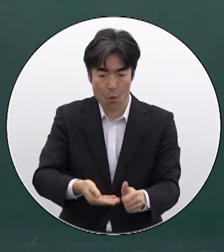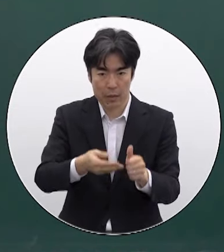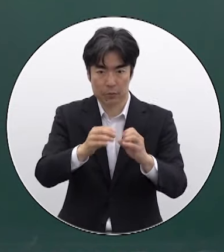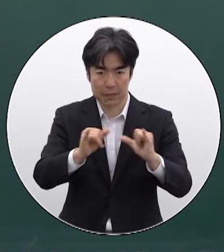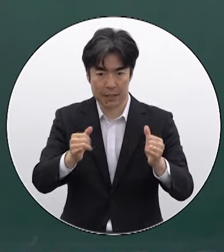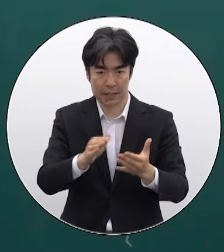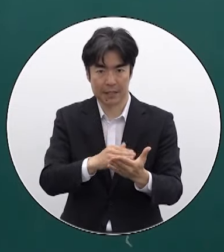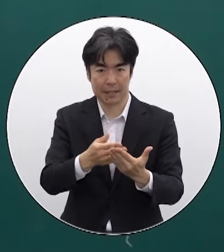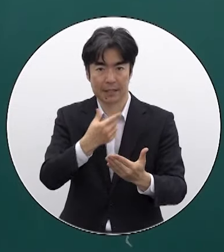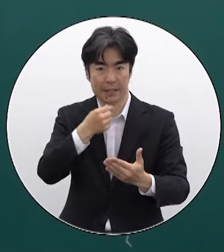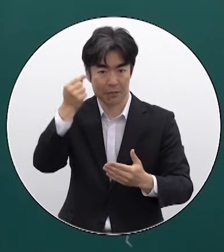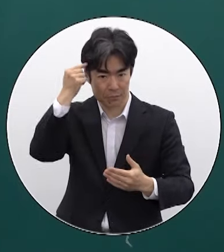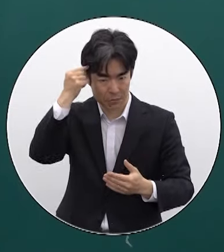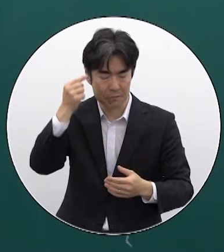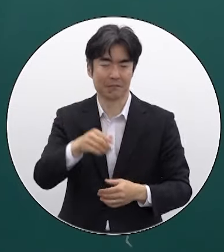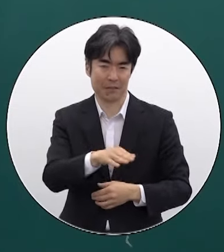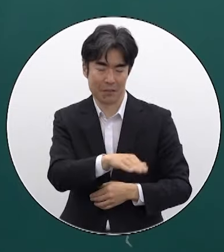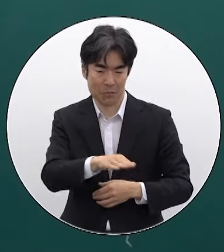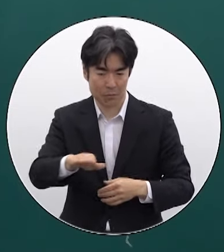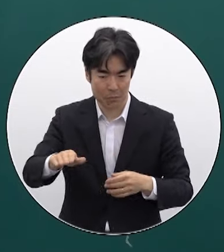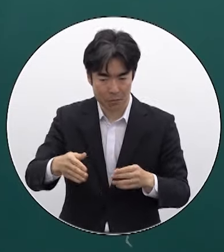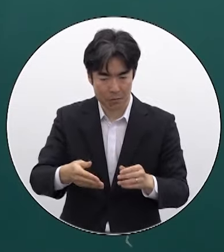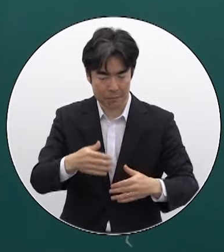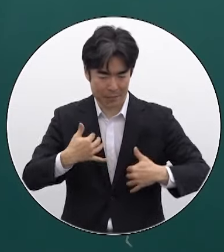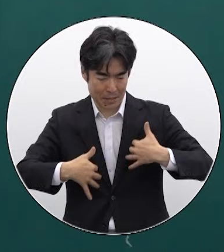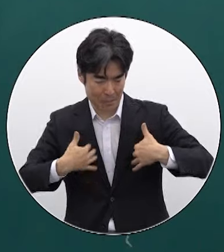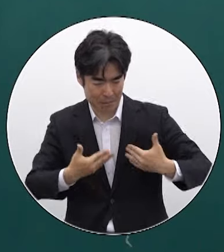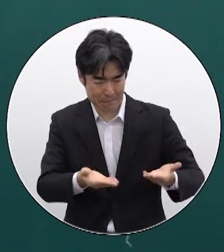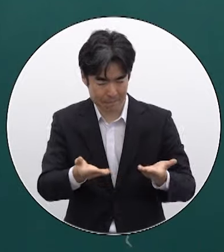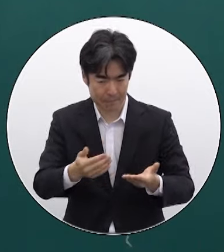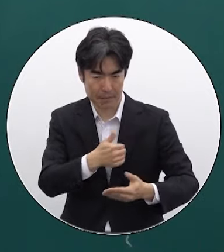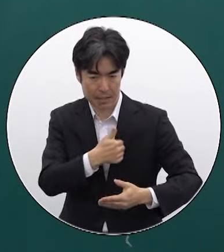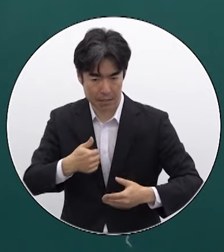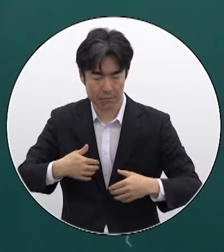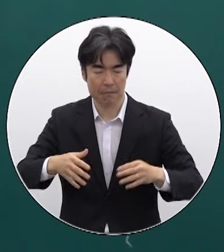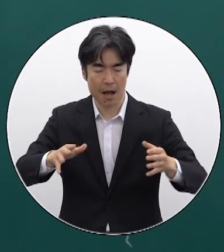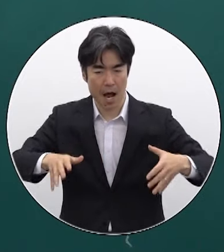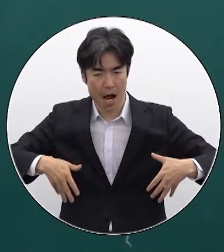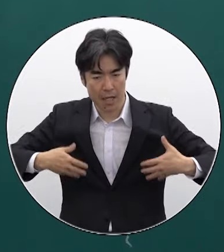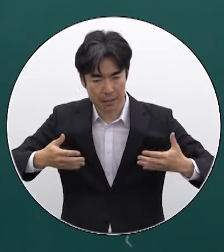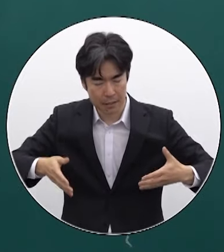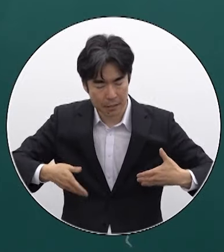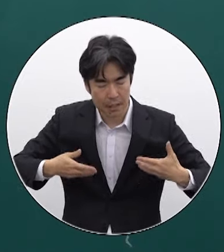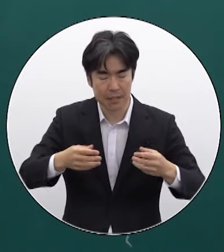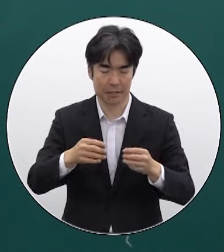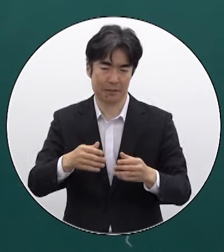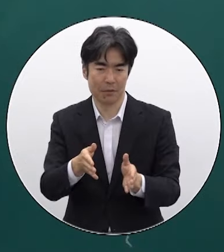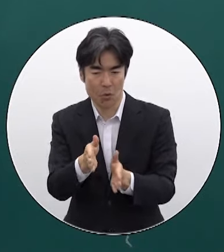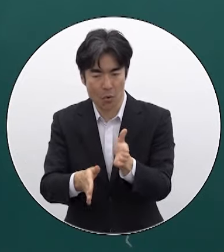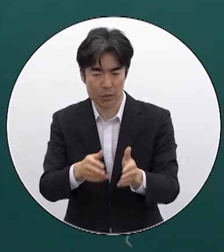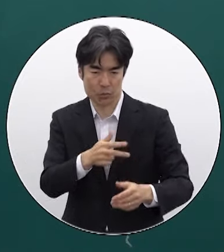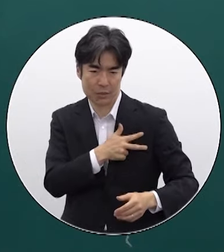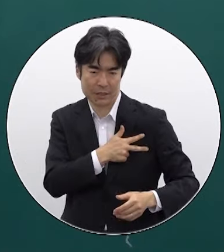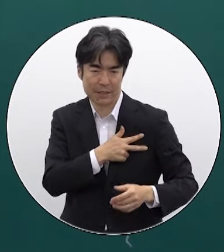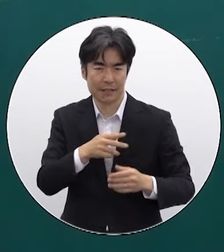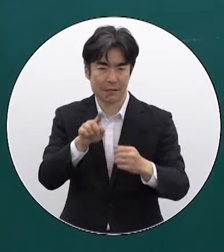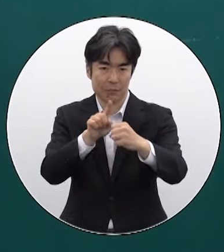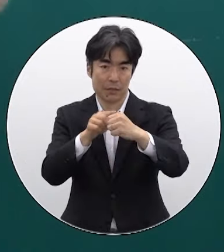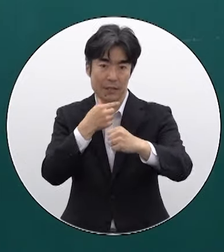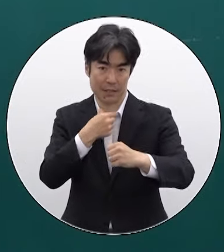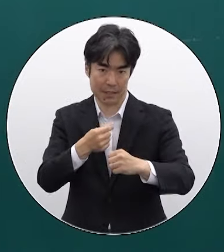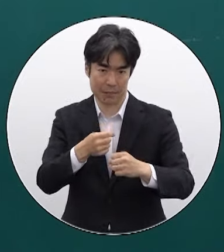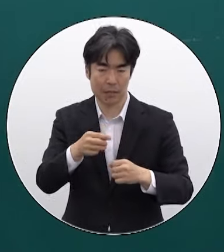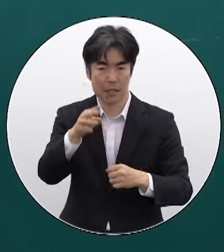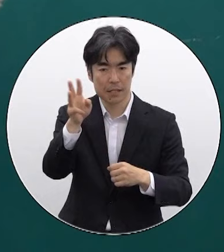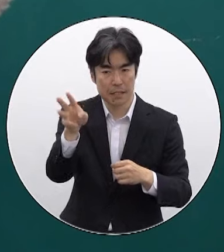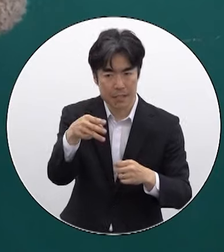います。 子どもたちを楽しませられるよう温かい保育士を目指していきたいと思います。 こういう